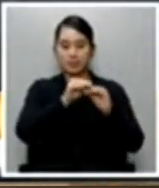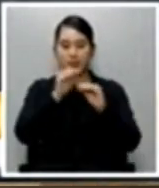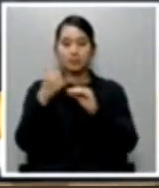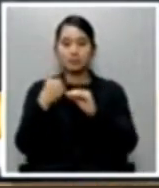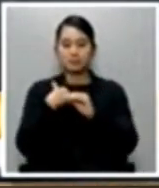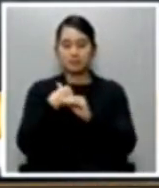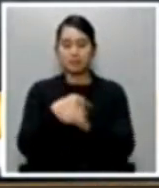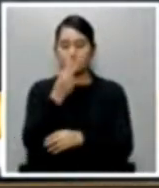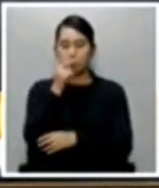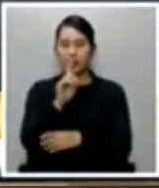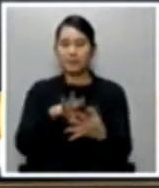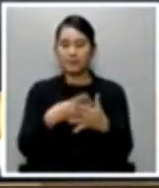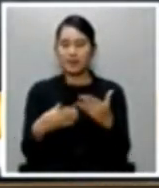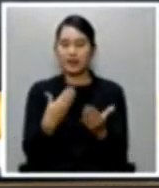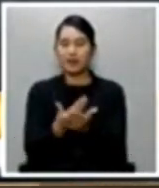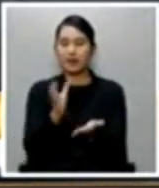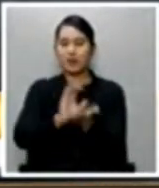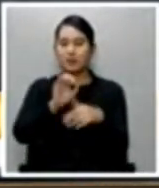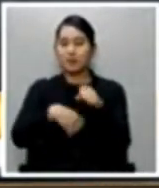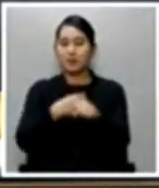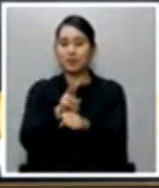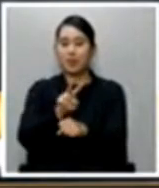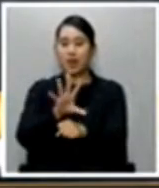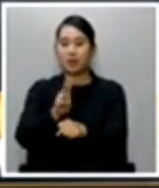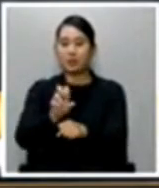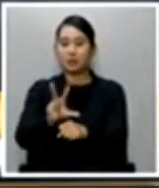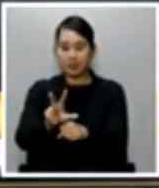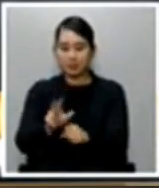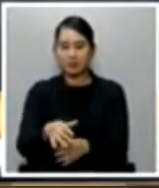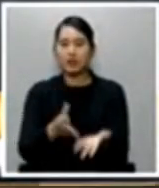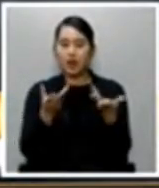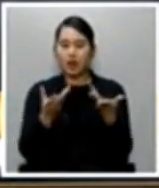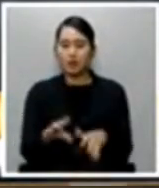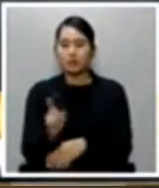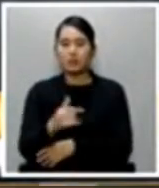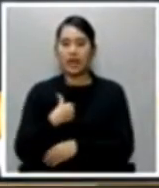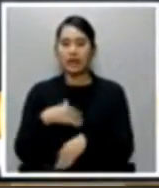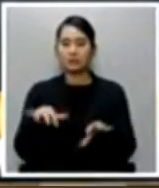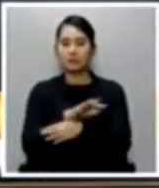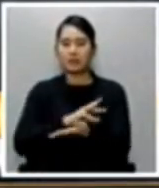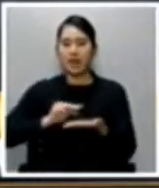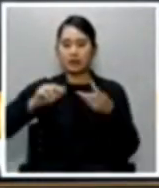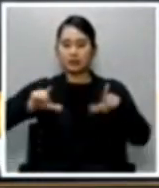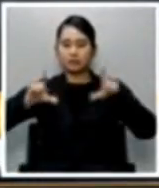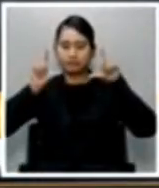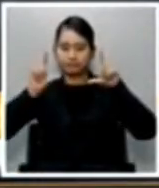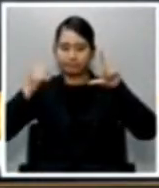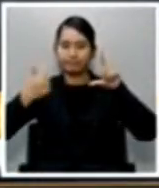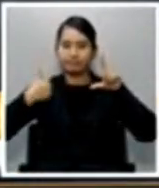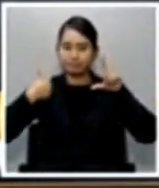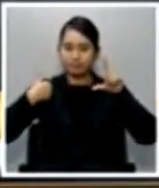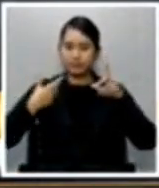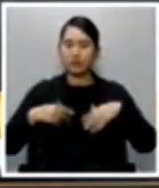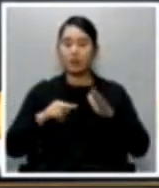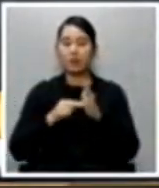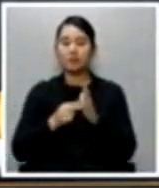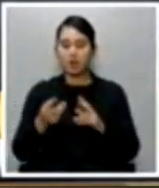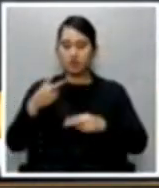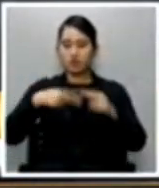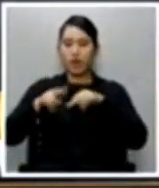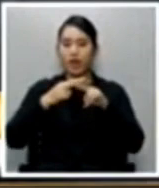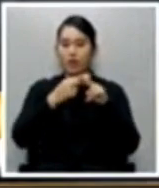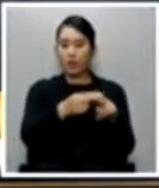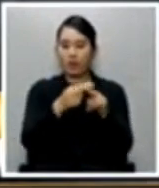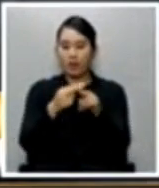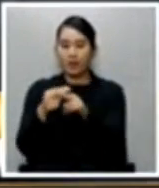63นะครับผมคิดว่าท่านคุณจะต้องปล่อยให้หมออะไรที่มีชื่อเสียงนะครับให้เขาดูแลตัวเขาเอง